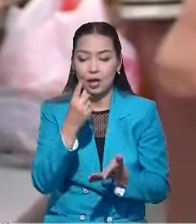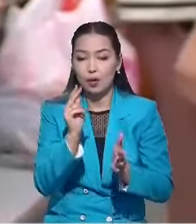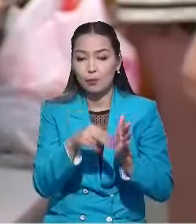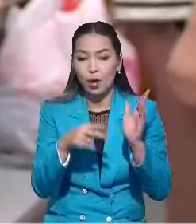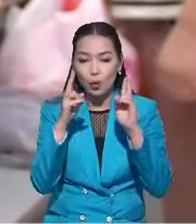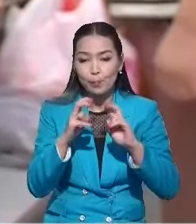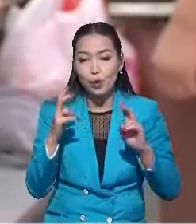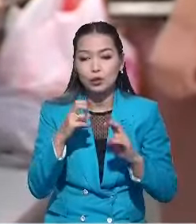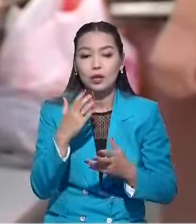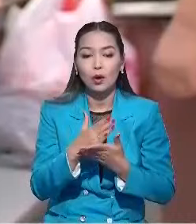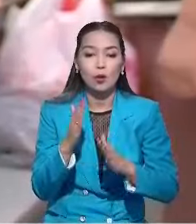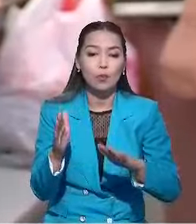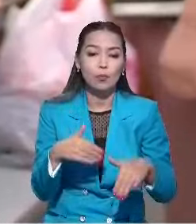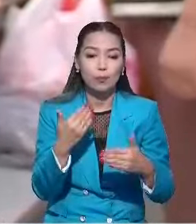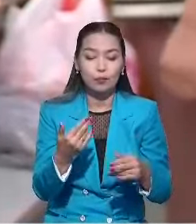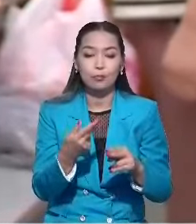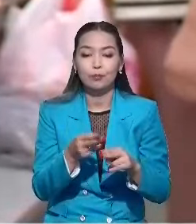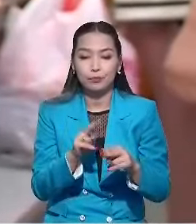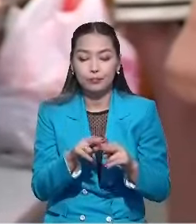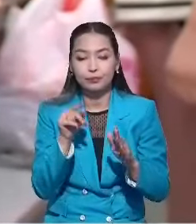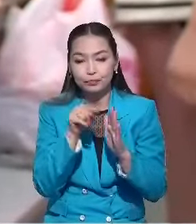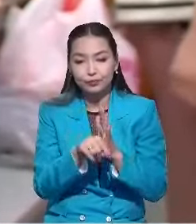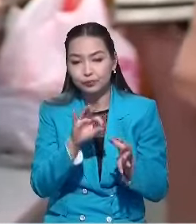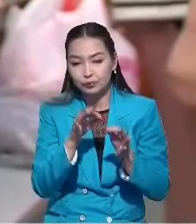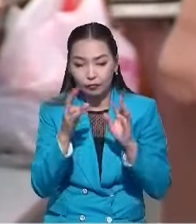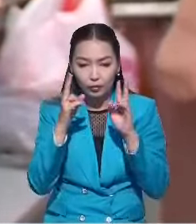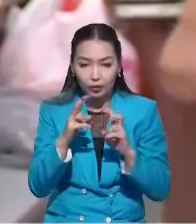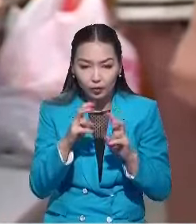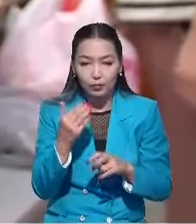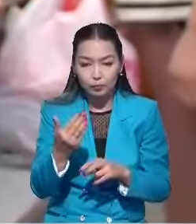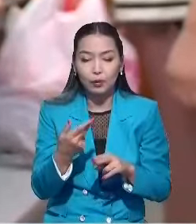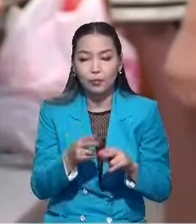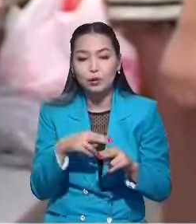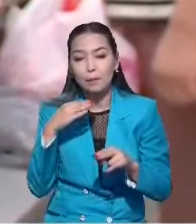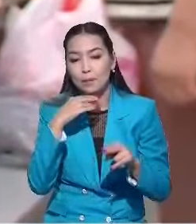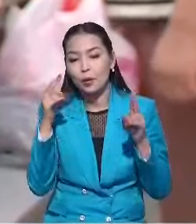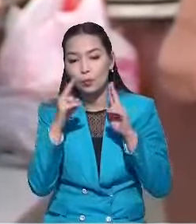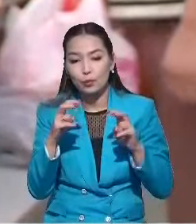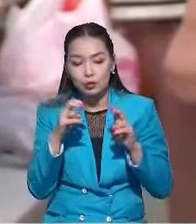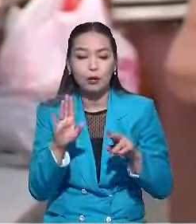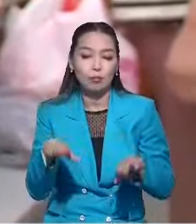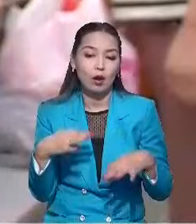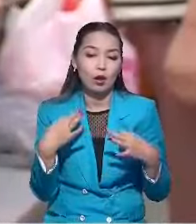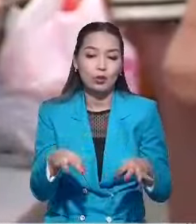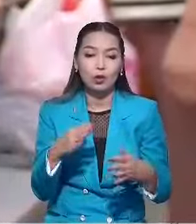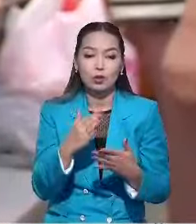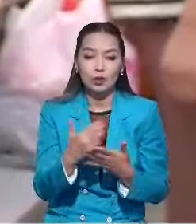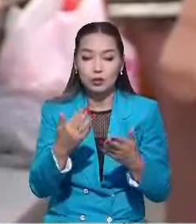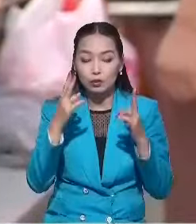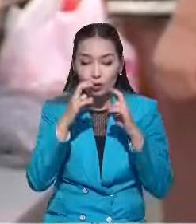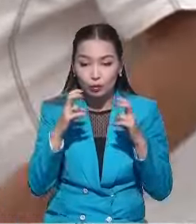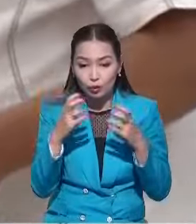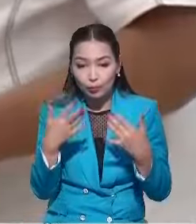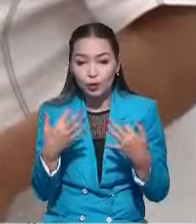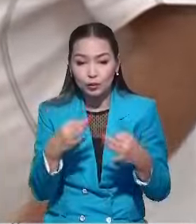одан кейін іш құрылыстарын тексереді ізбойды, одан кейін барып етті тексереді, содан кейін барып рұқсат береді. Ол тексерілген кейін